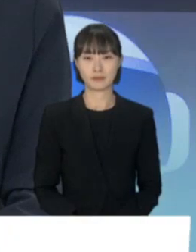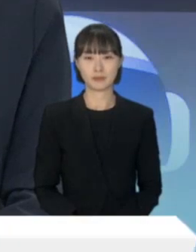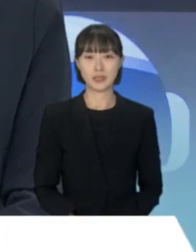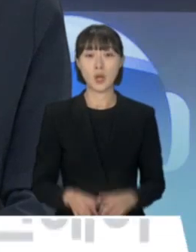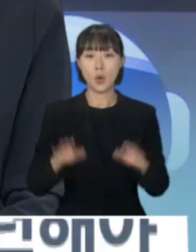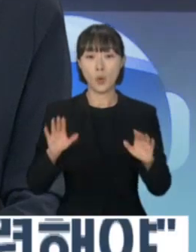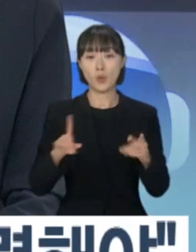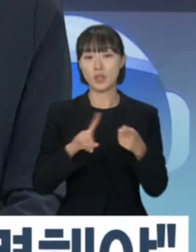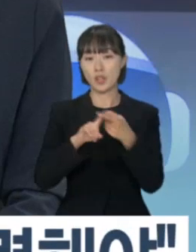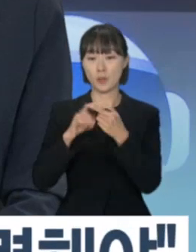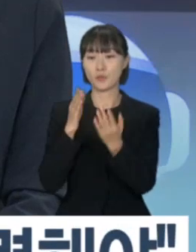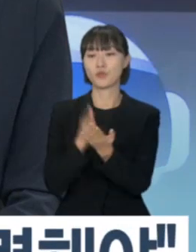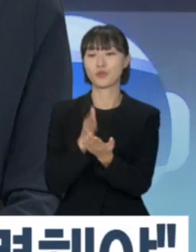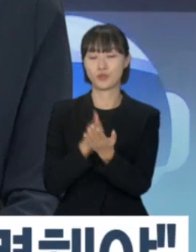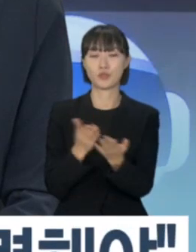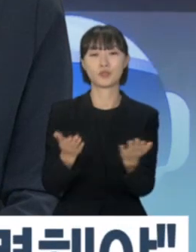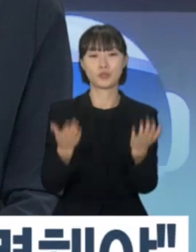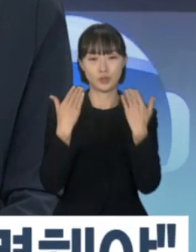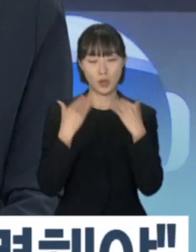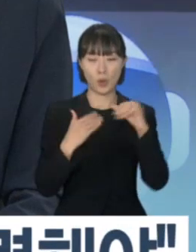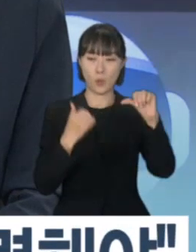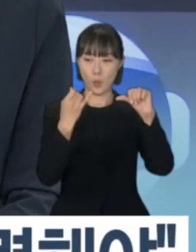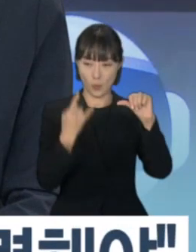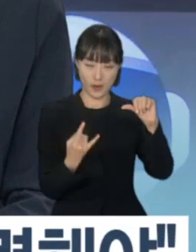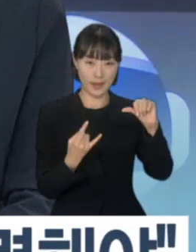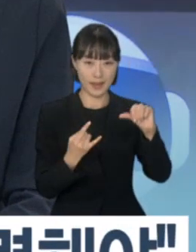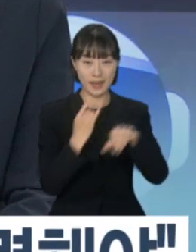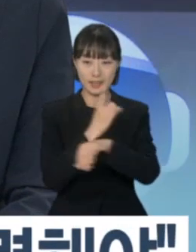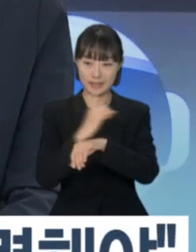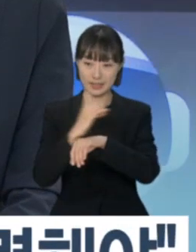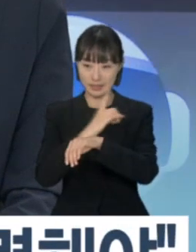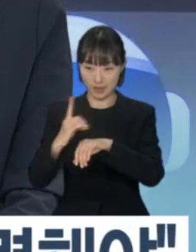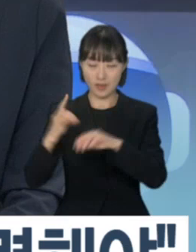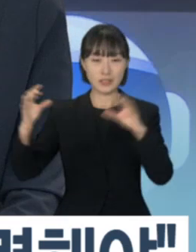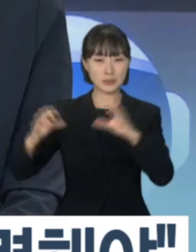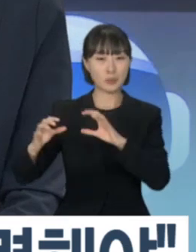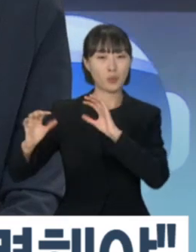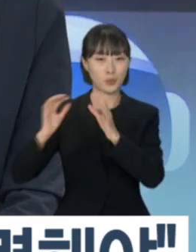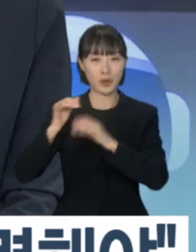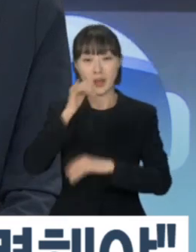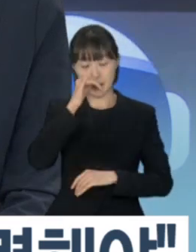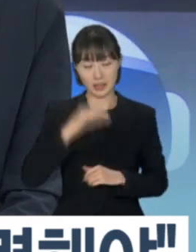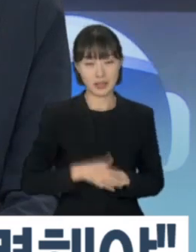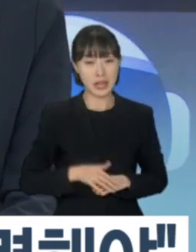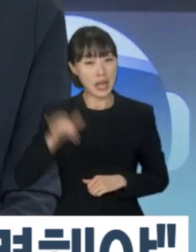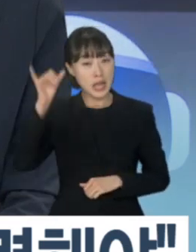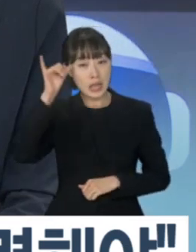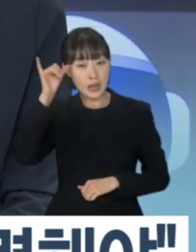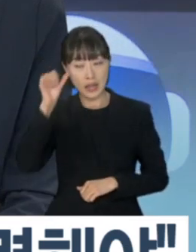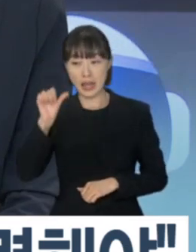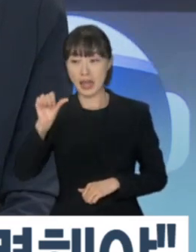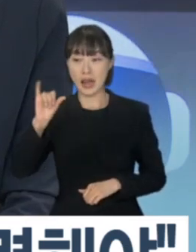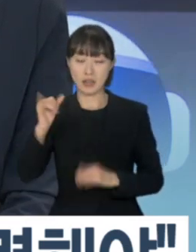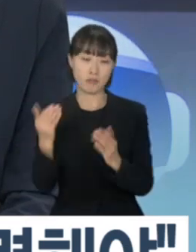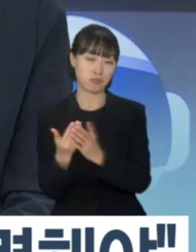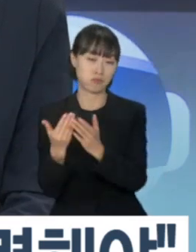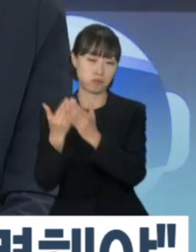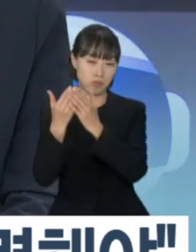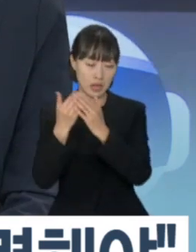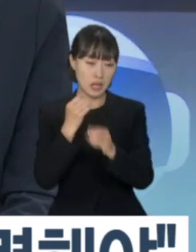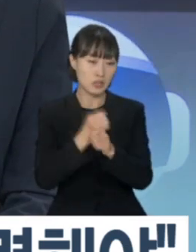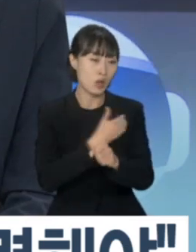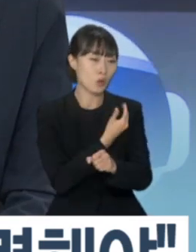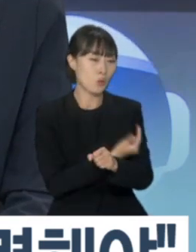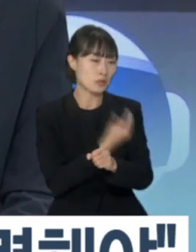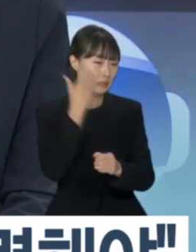오늘 연합뉴스가 주최한 제 5회 디지털 심포지엄이 열렸습니다 인공지능이 고도화되면서 저작권 치매 등의 문제도